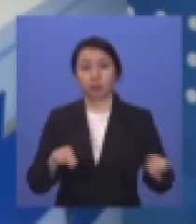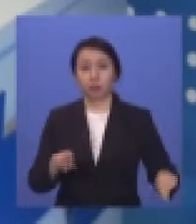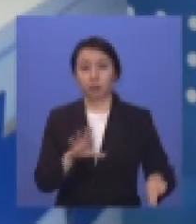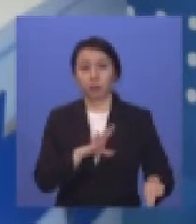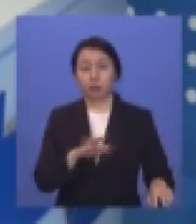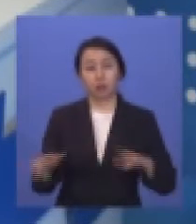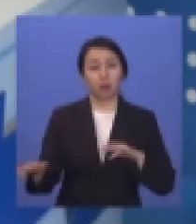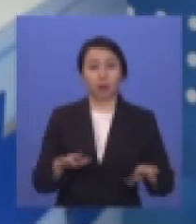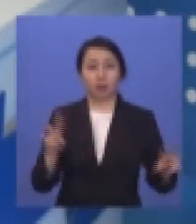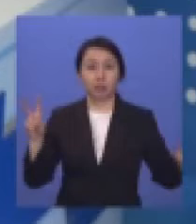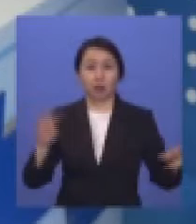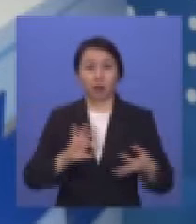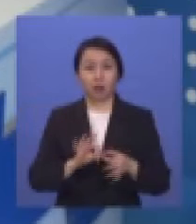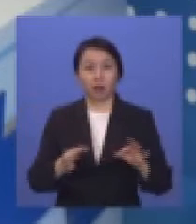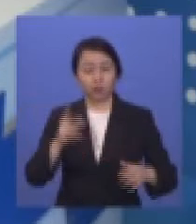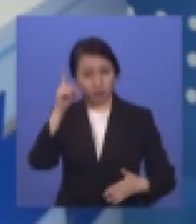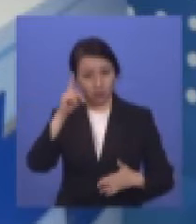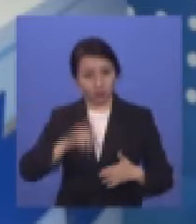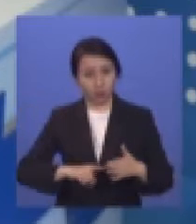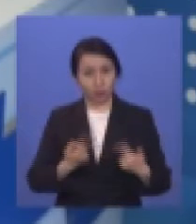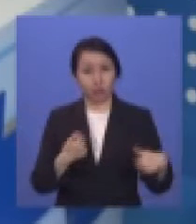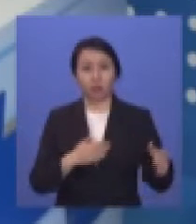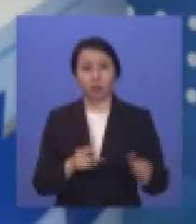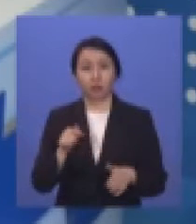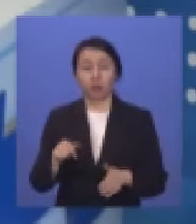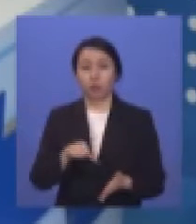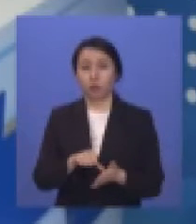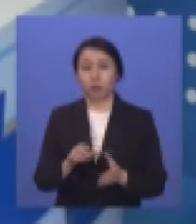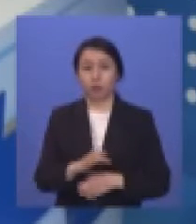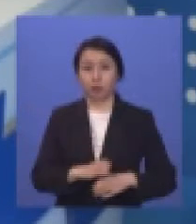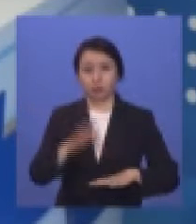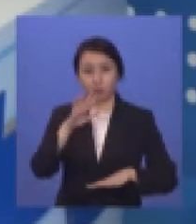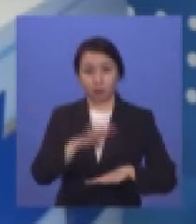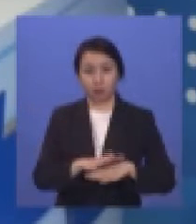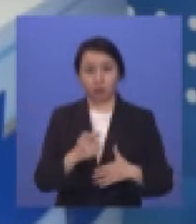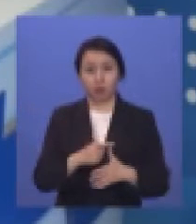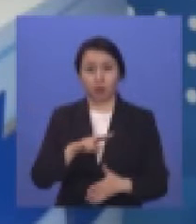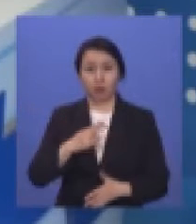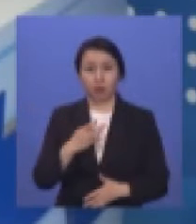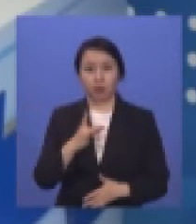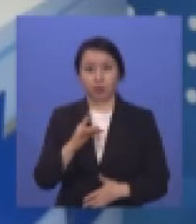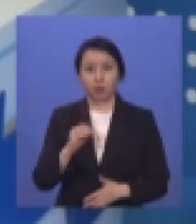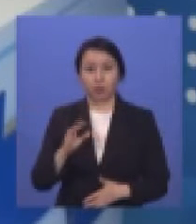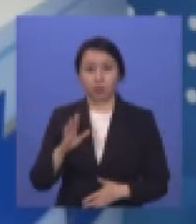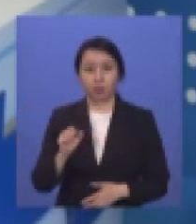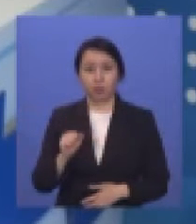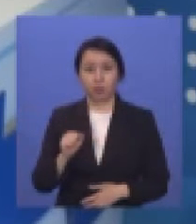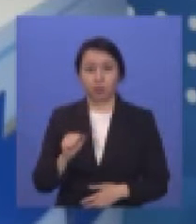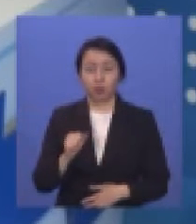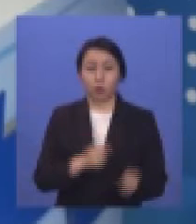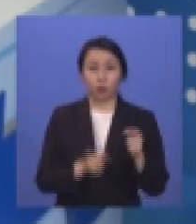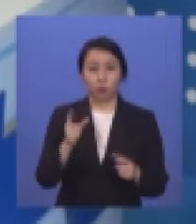в Петропавловске прошла акция «Олимпийские надежды». Организовали ее частный благотворительный фонд имени Кайсара